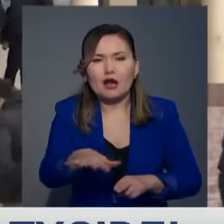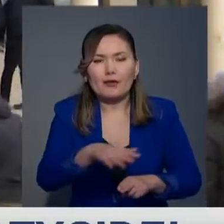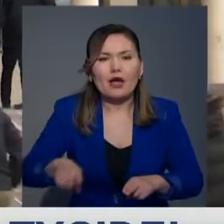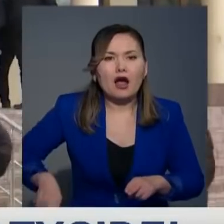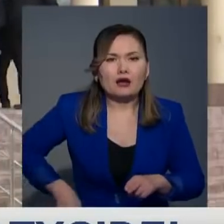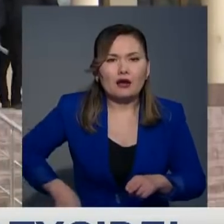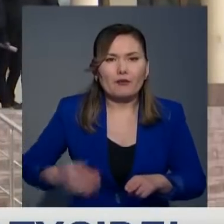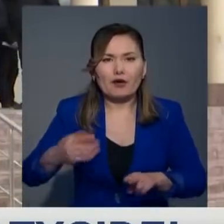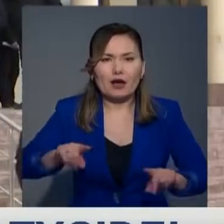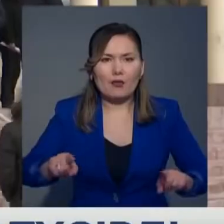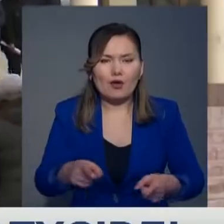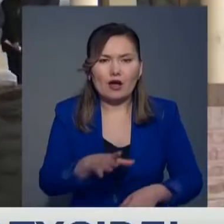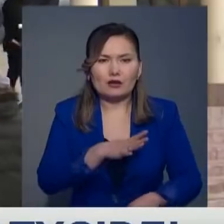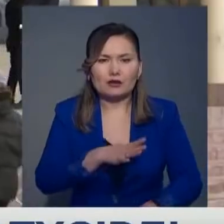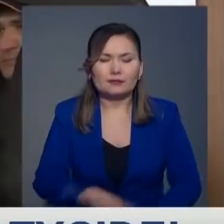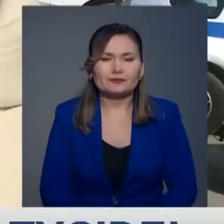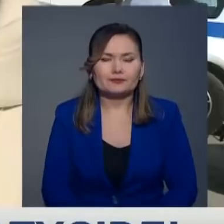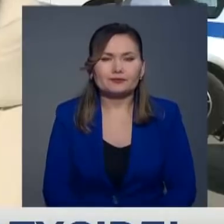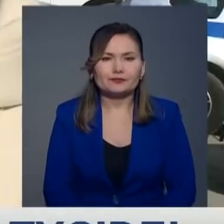директоры қамауға алынды.